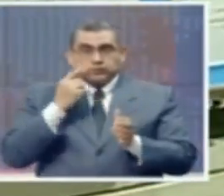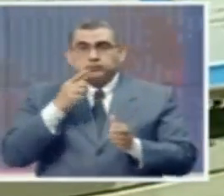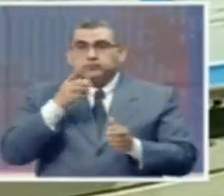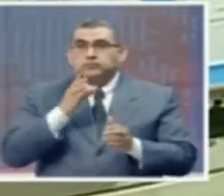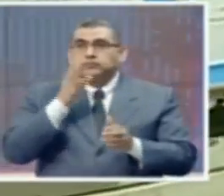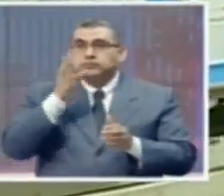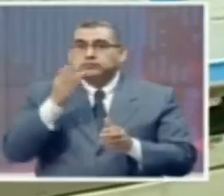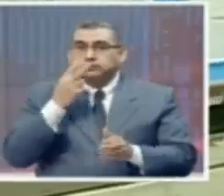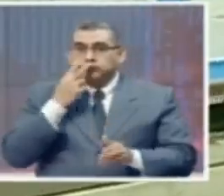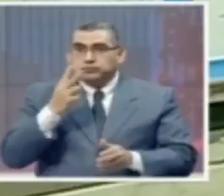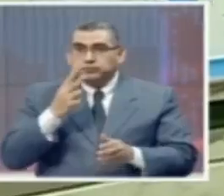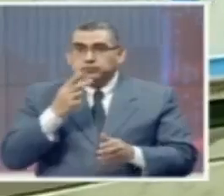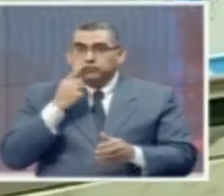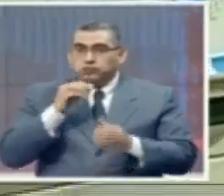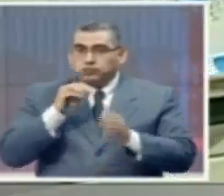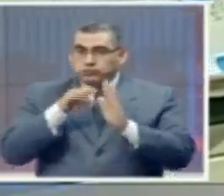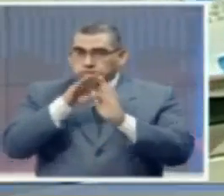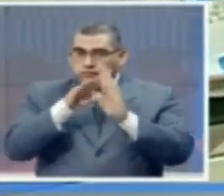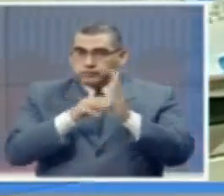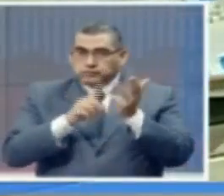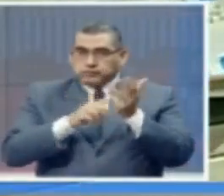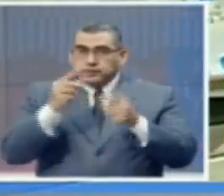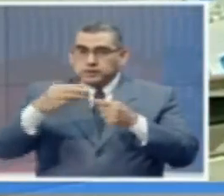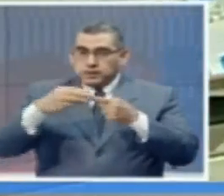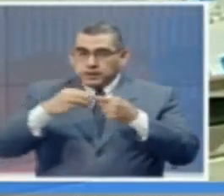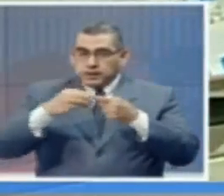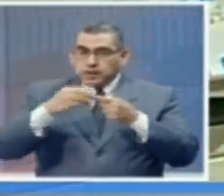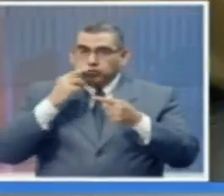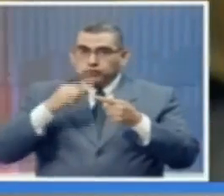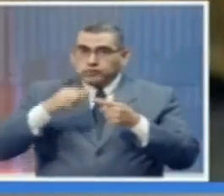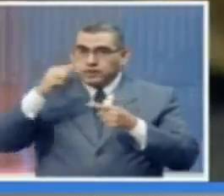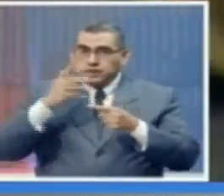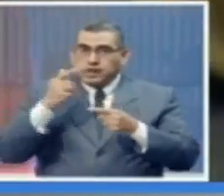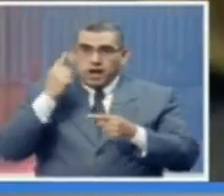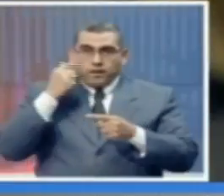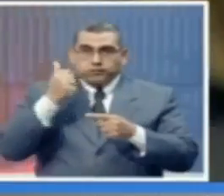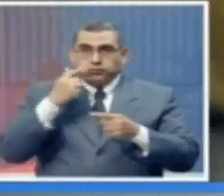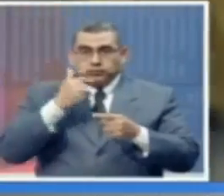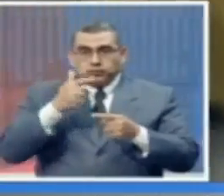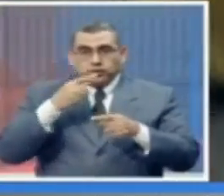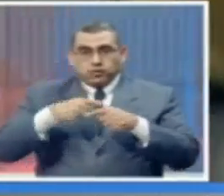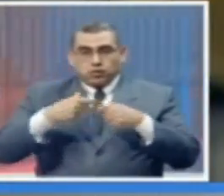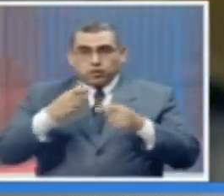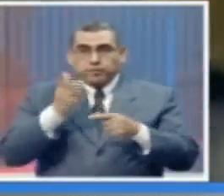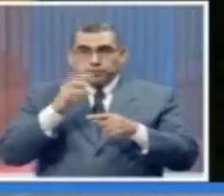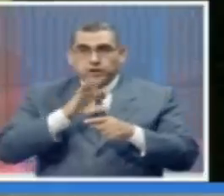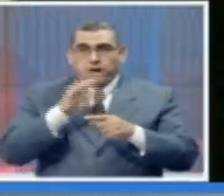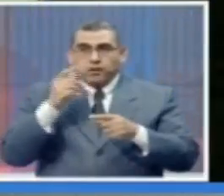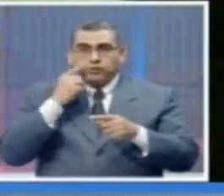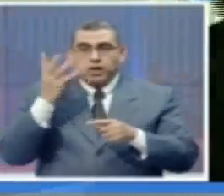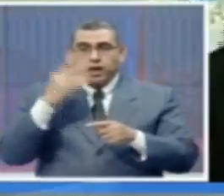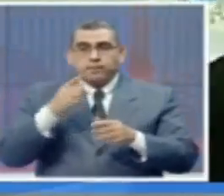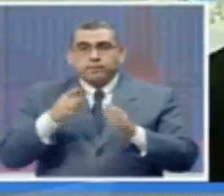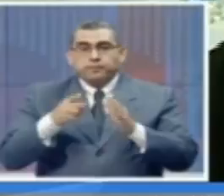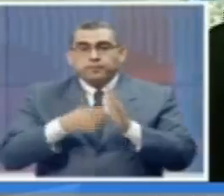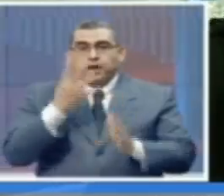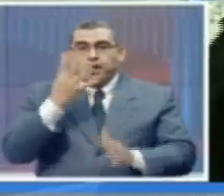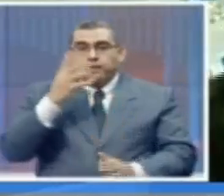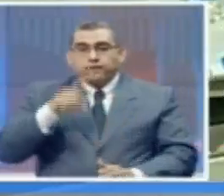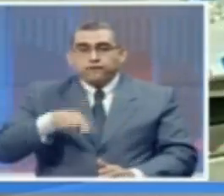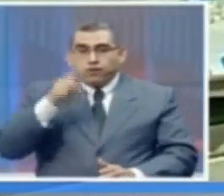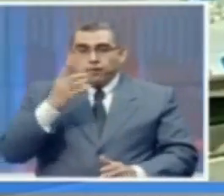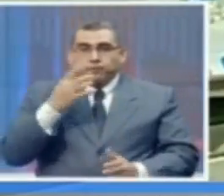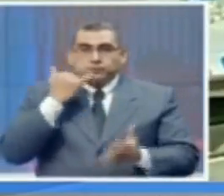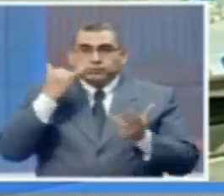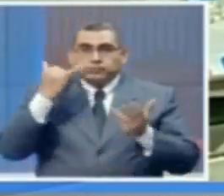دي ويعرفهم إزاي يقيسوا نفسهم نسبة الأكسجين في الدم بنفسه، وبعدين بياخد منه 4 قرايات في اليوم. بناء